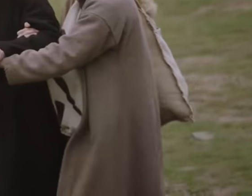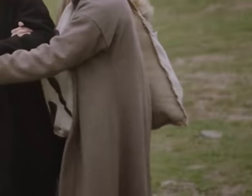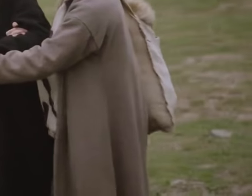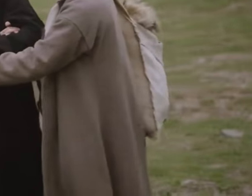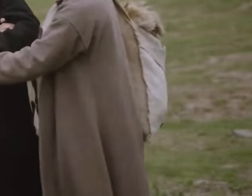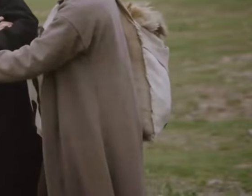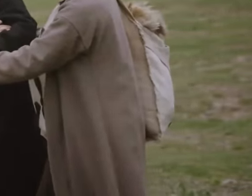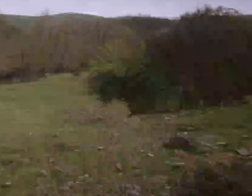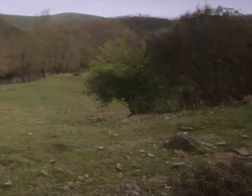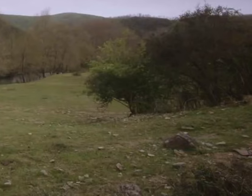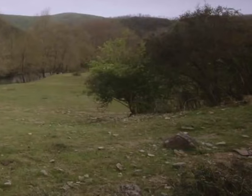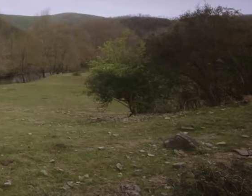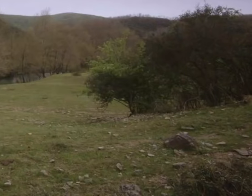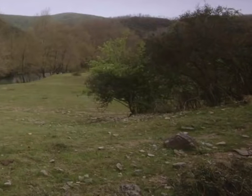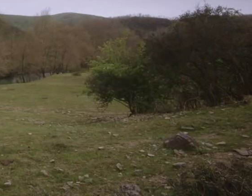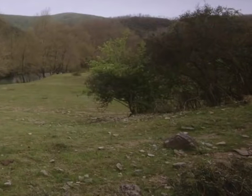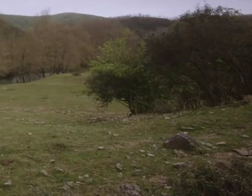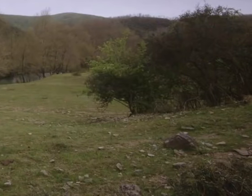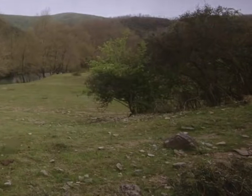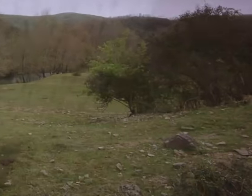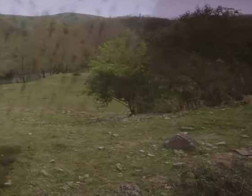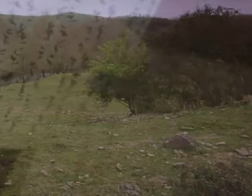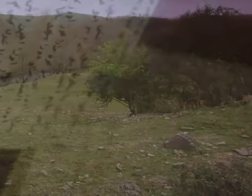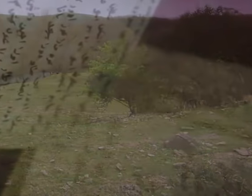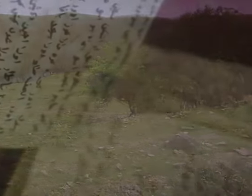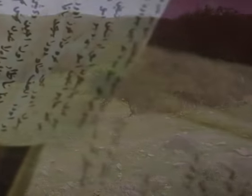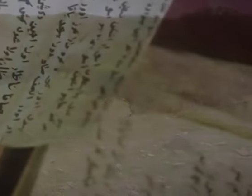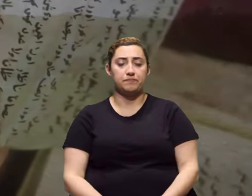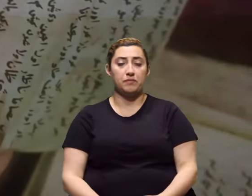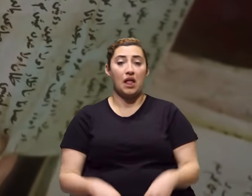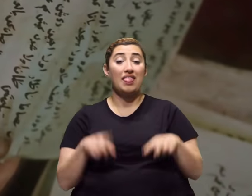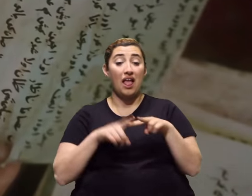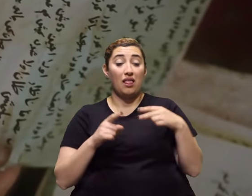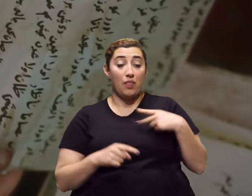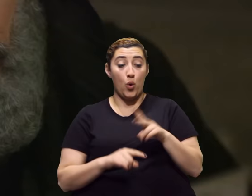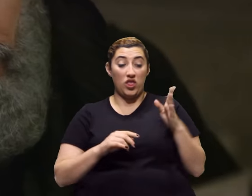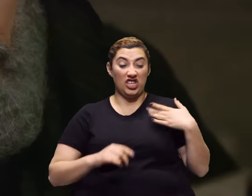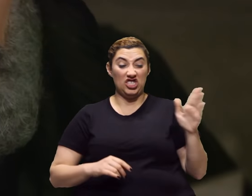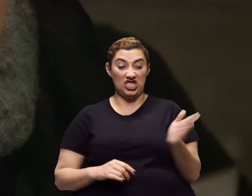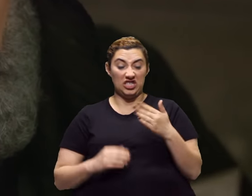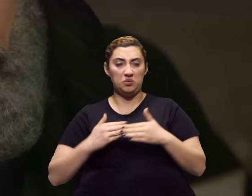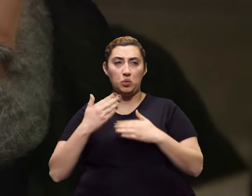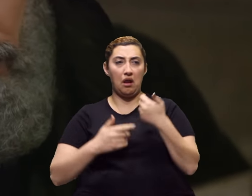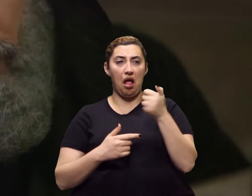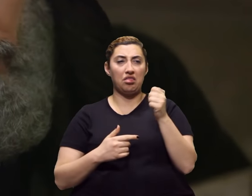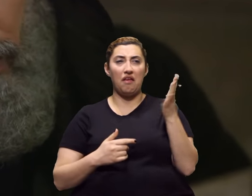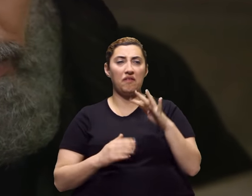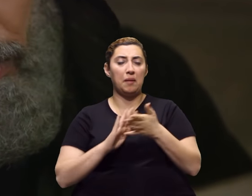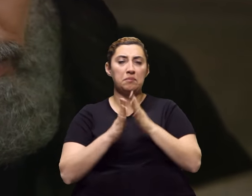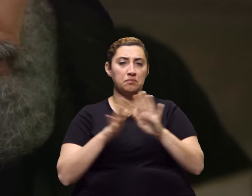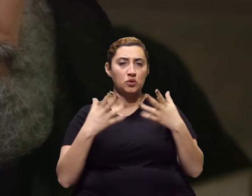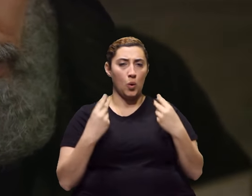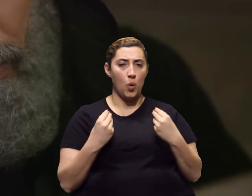Hareketlenerek ağır ağır ağaçlığa doğru yürümeye başladılar. Nallı Han'dan yola koyuluşumuzun üzerinden 6 aydan fazlaca geçmiş